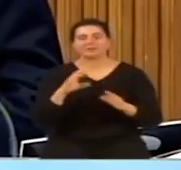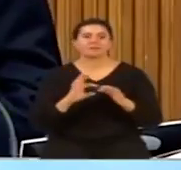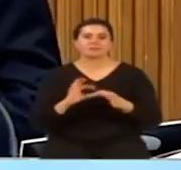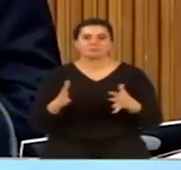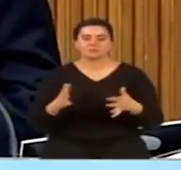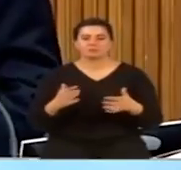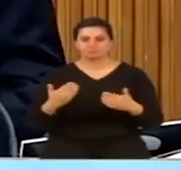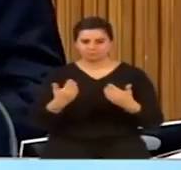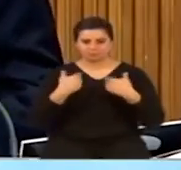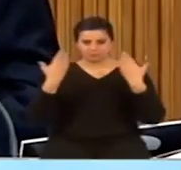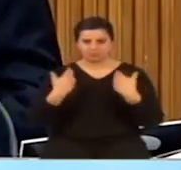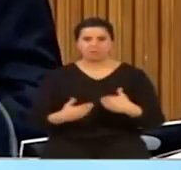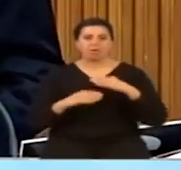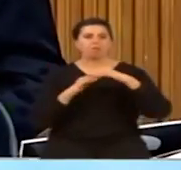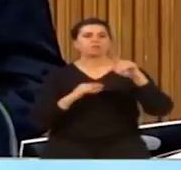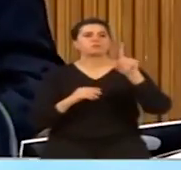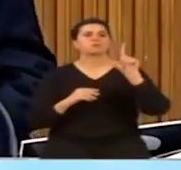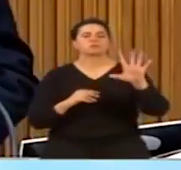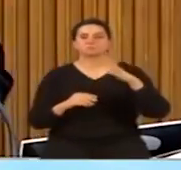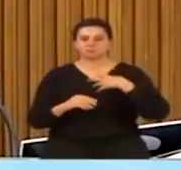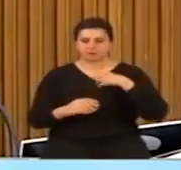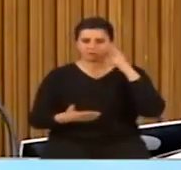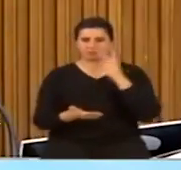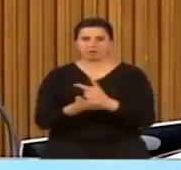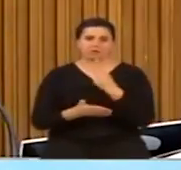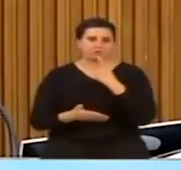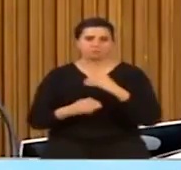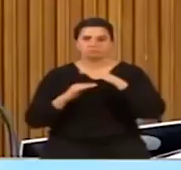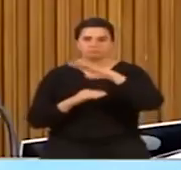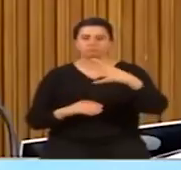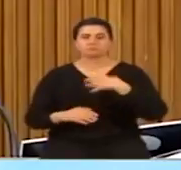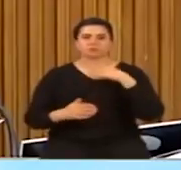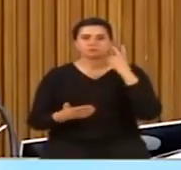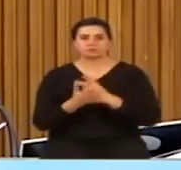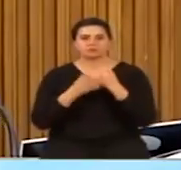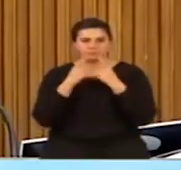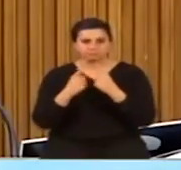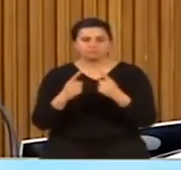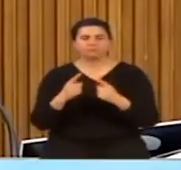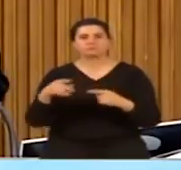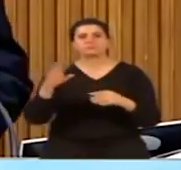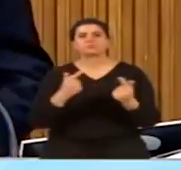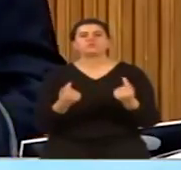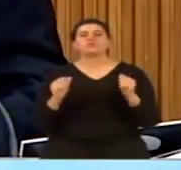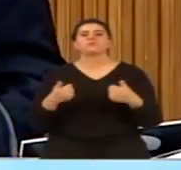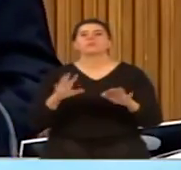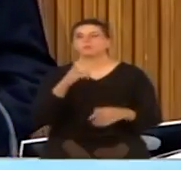Milli irade benim diyor. Ne halkı diyor. Ne milleti diyor. Millet benim diyor. Diğerleri teferruattır